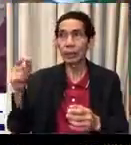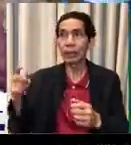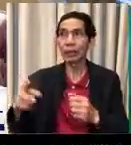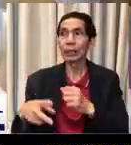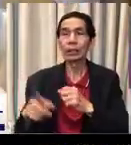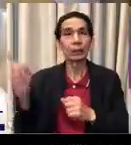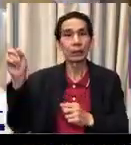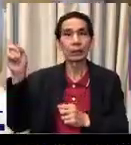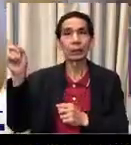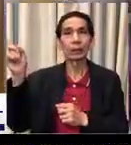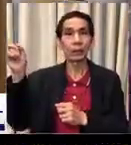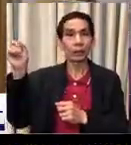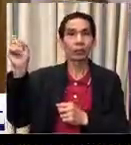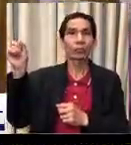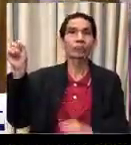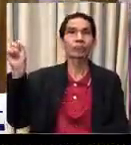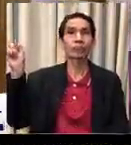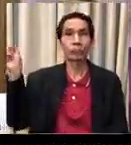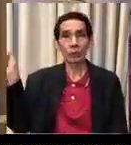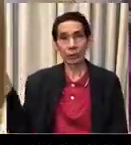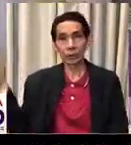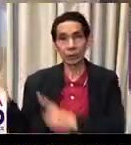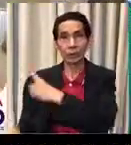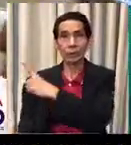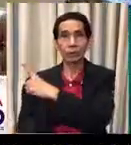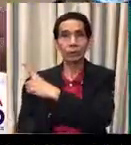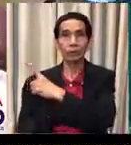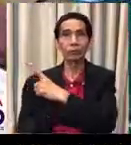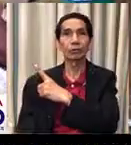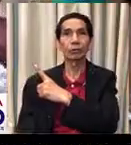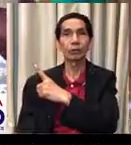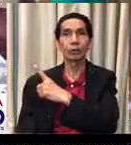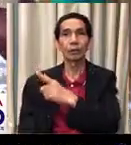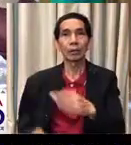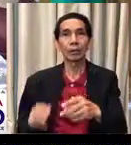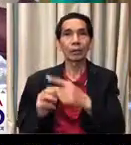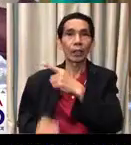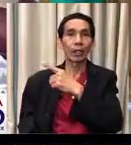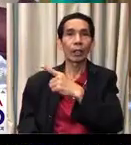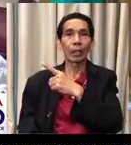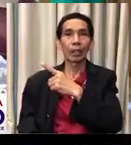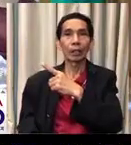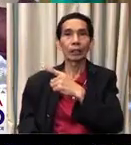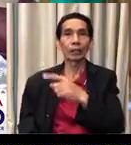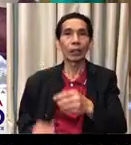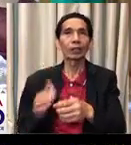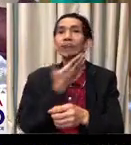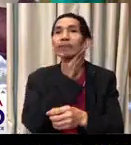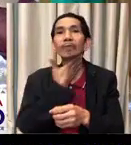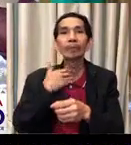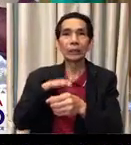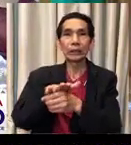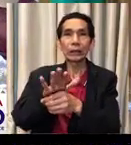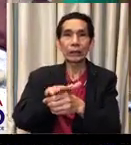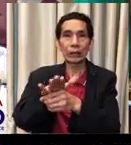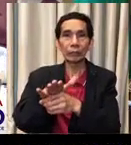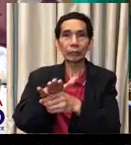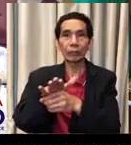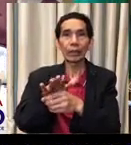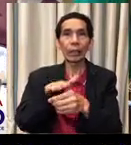Oh, sige. Ito. Ito, Major, ito yung ACOP lasciviousness.